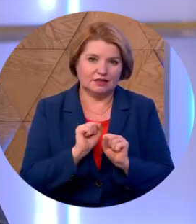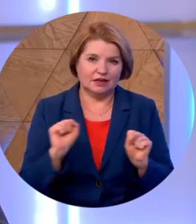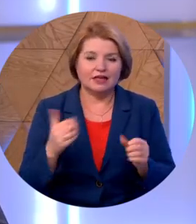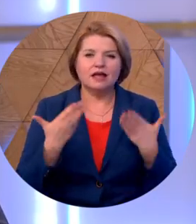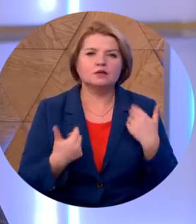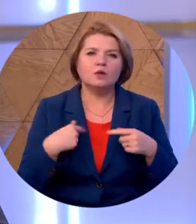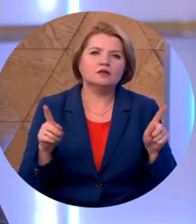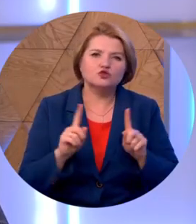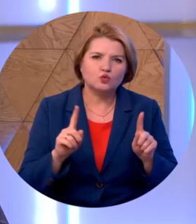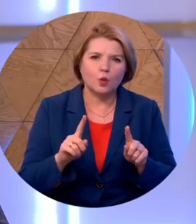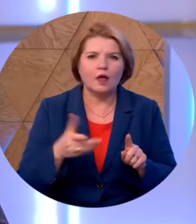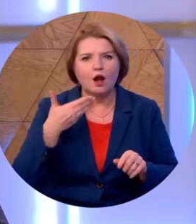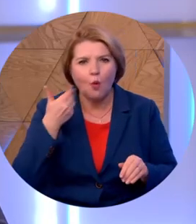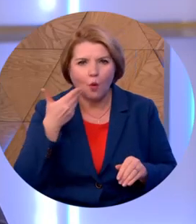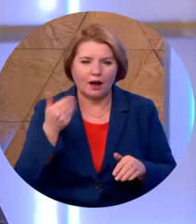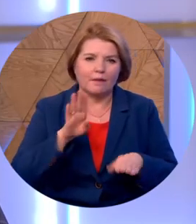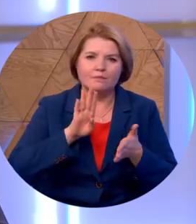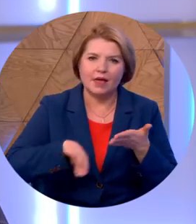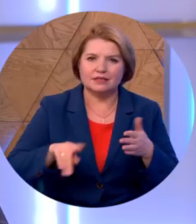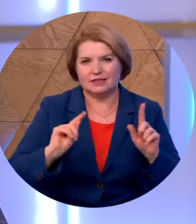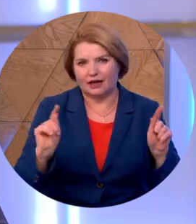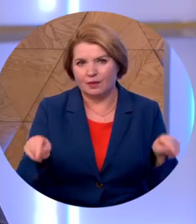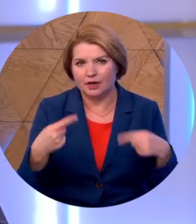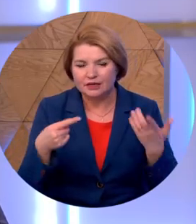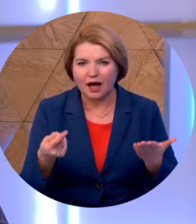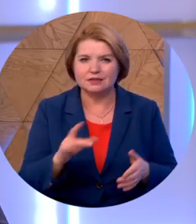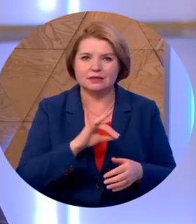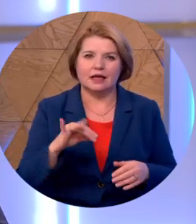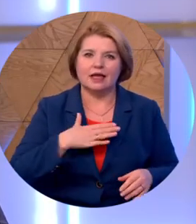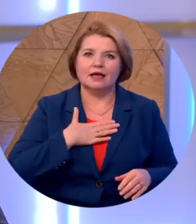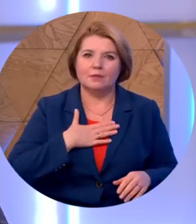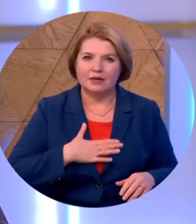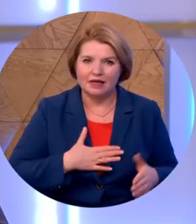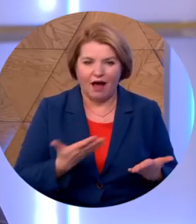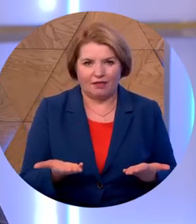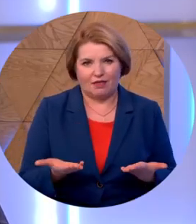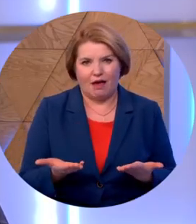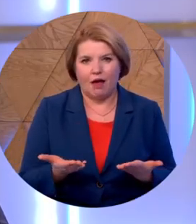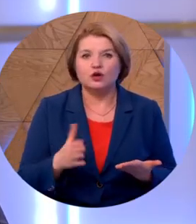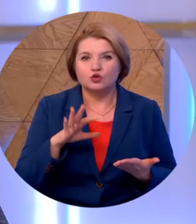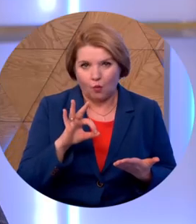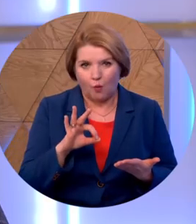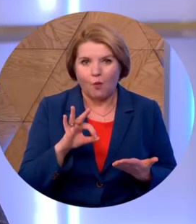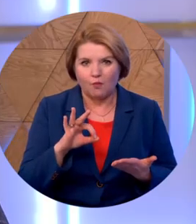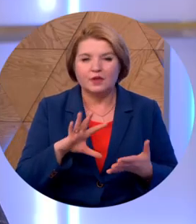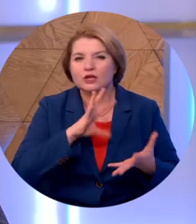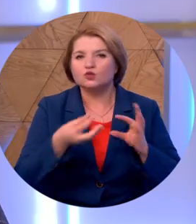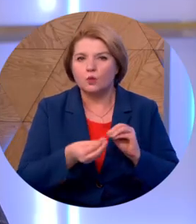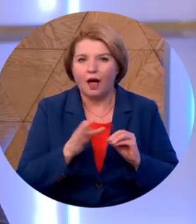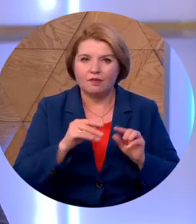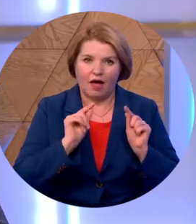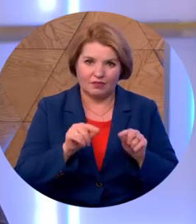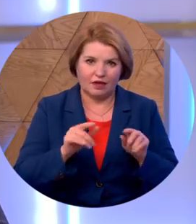быстрое без реабилитации тем более ещё и как вы хотели приятные э на ощупь то конечно результат от этой